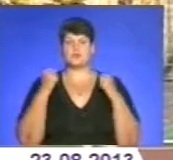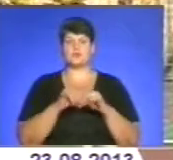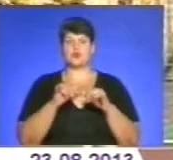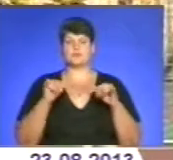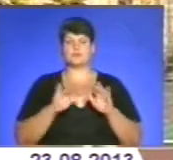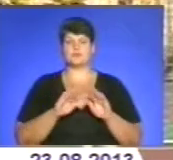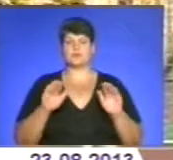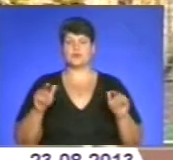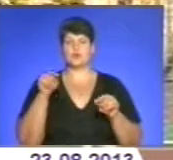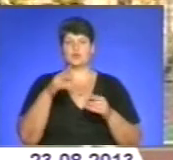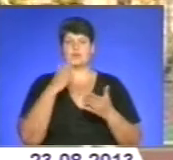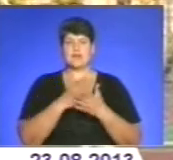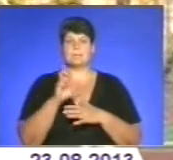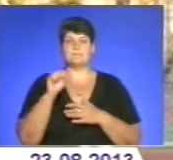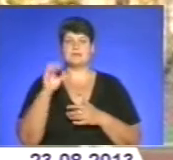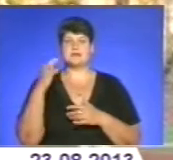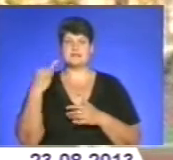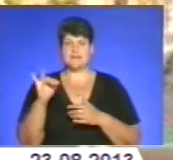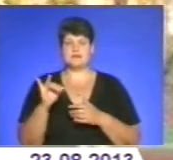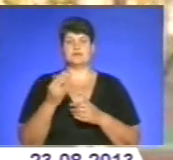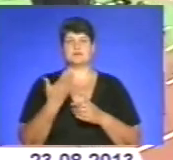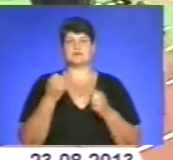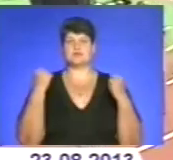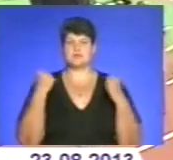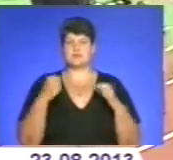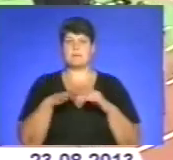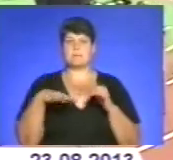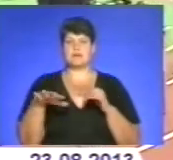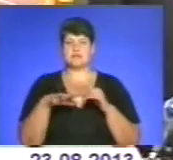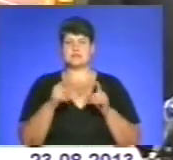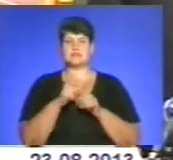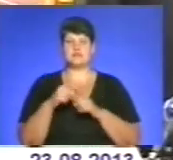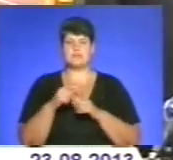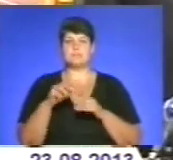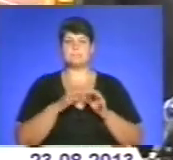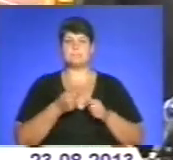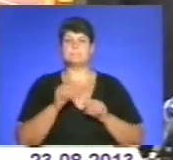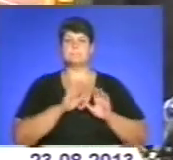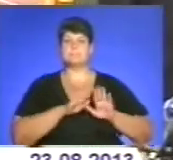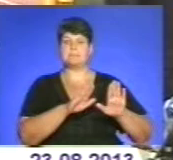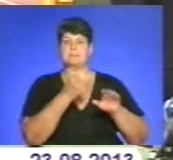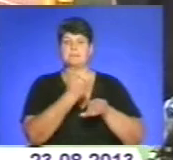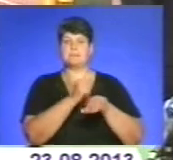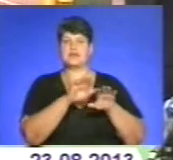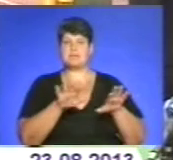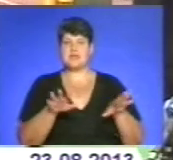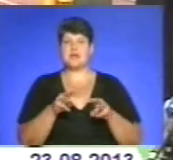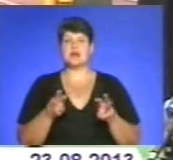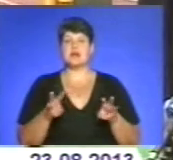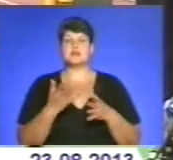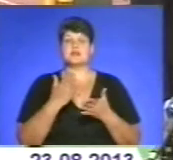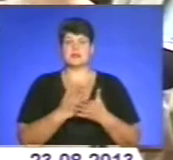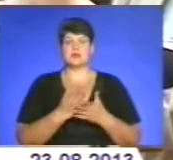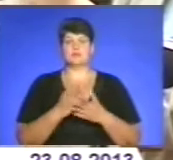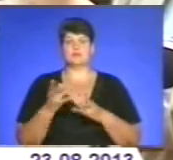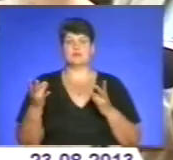дітлахів. Тут є і басейн, і чималий спортивний майданчик. За словами прем'єра Миколи Азарова, існує нагальна потреба у підготовці